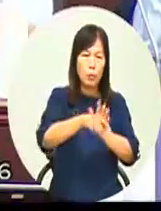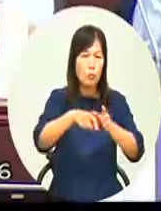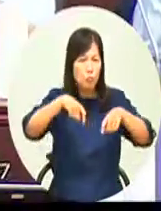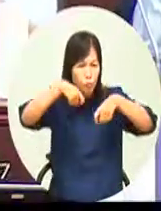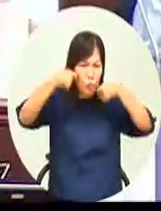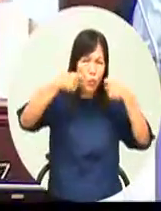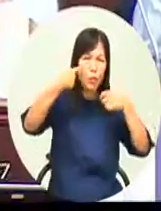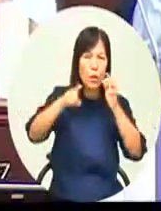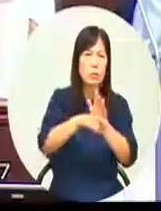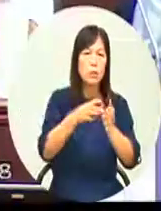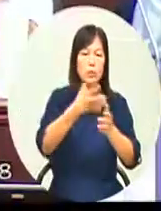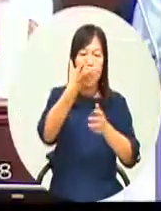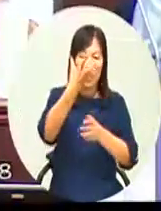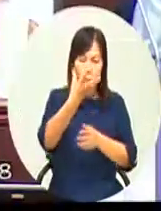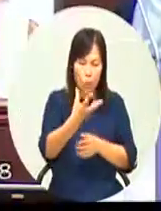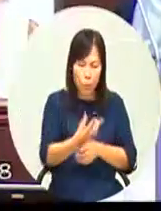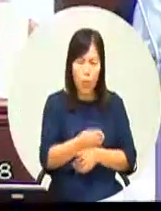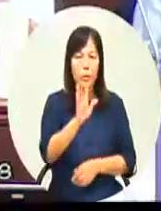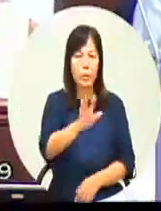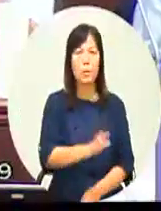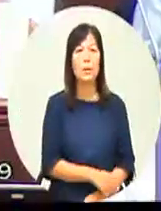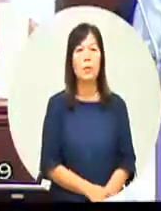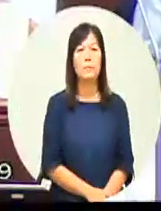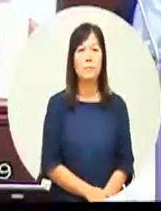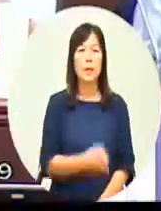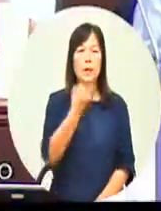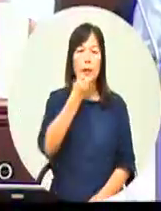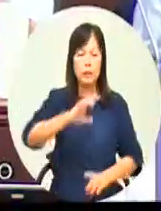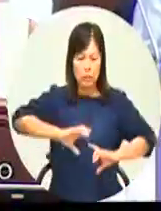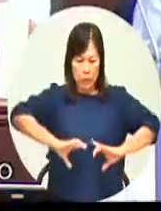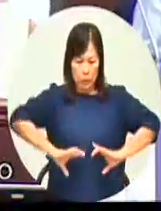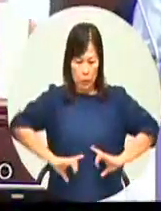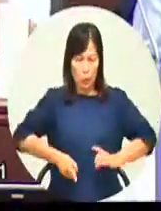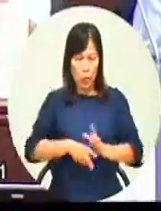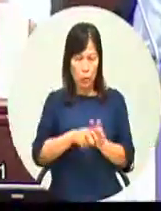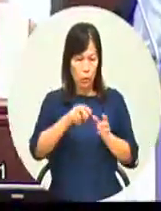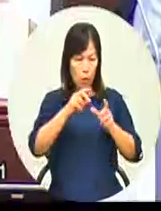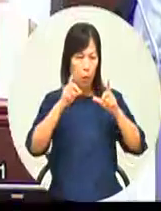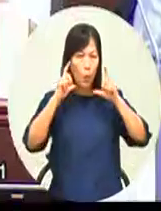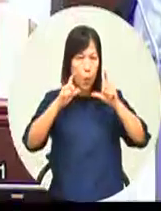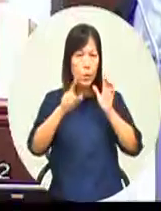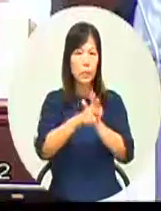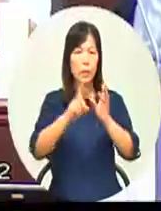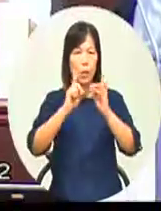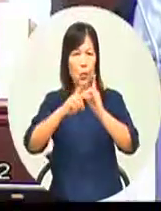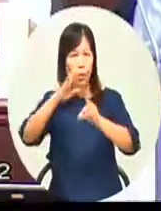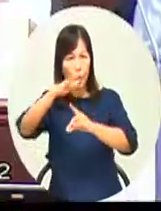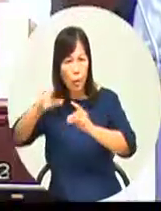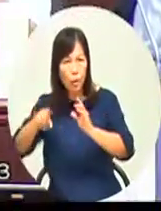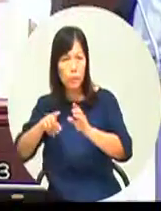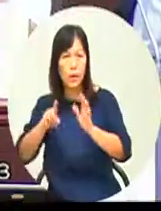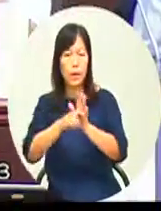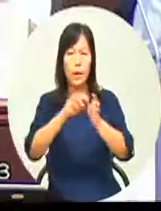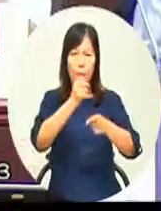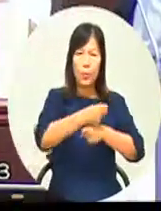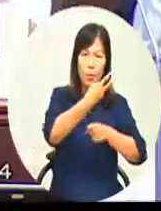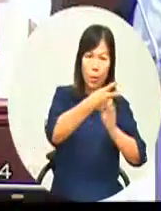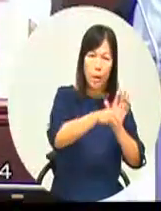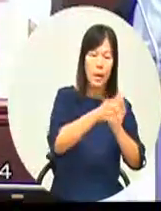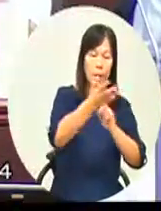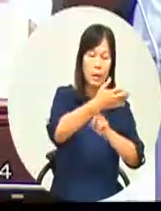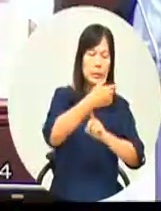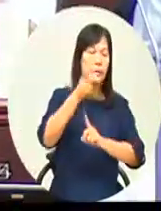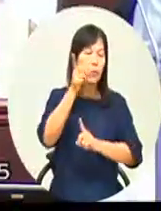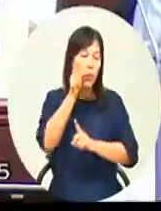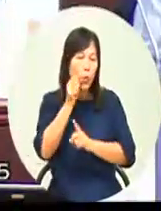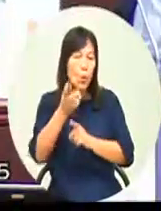分呢它其实是消退的。但是我们从国际的见光度来看，我们的佛光山跟博尔特区跟旗津风景区